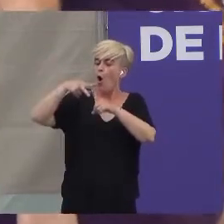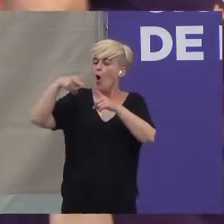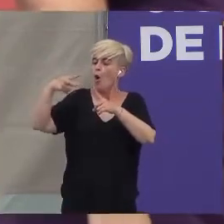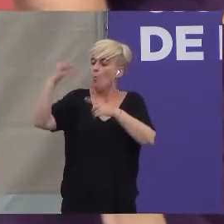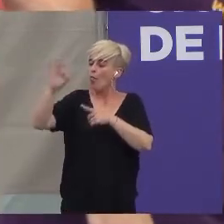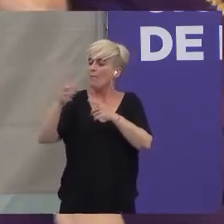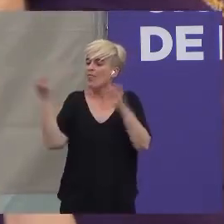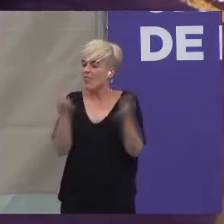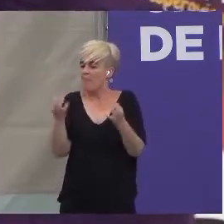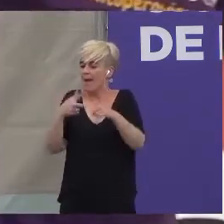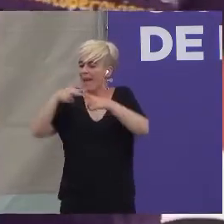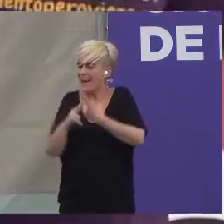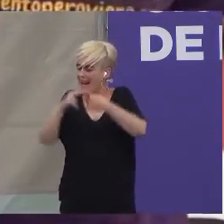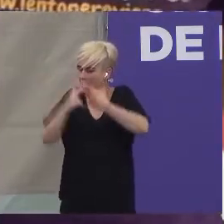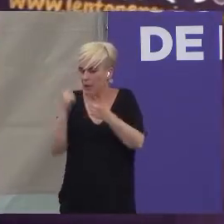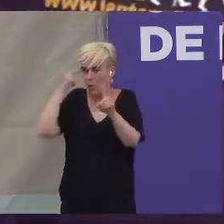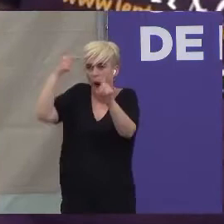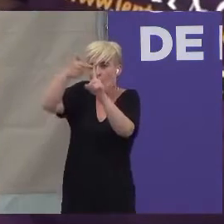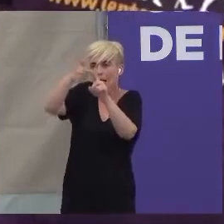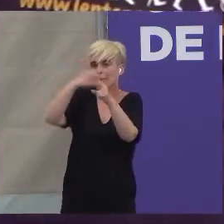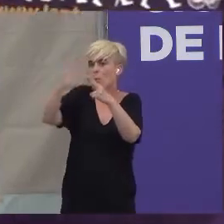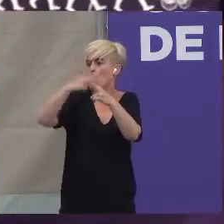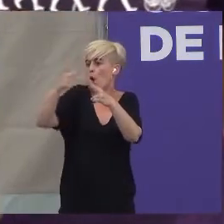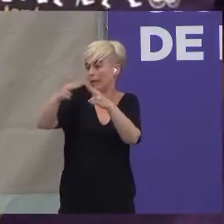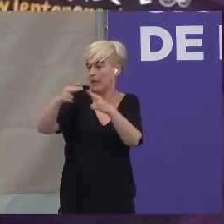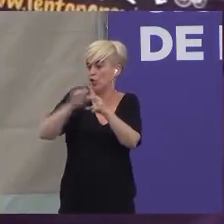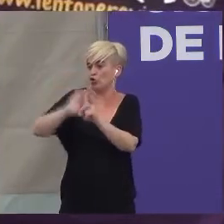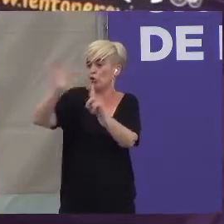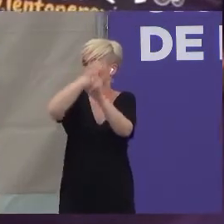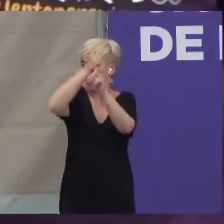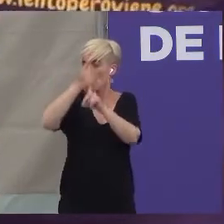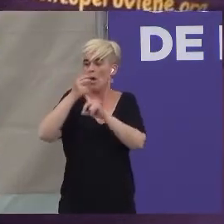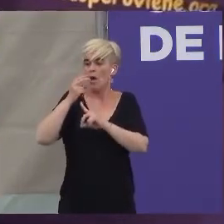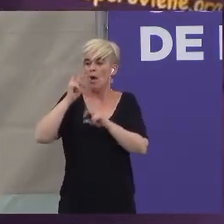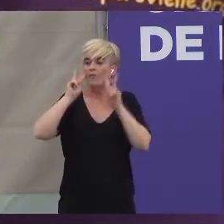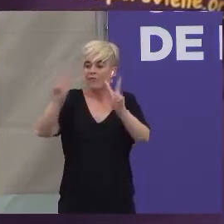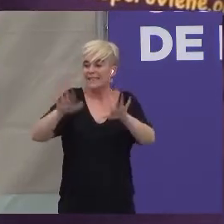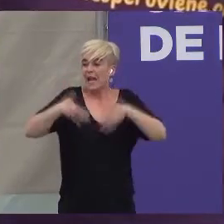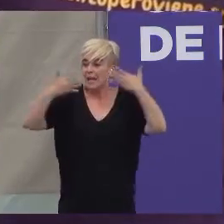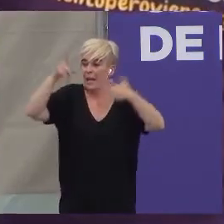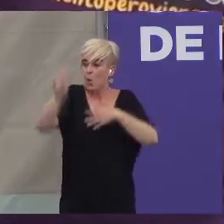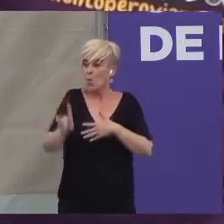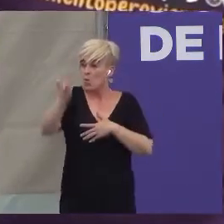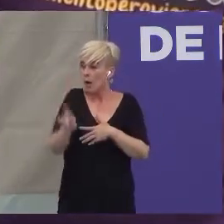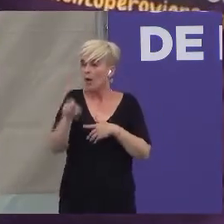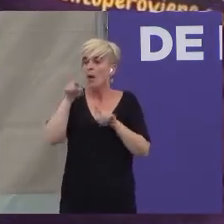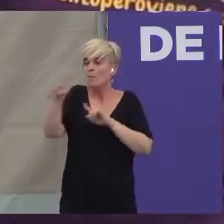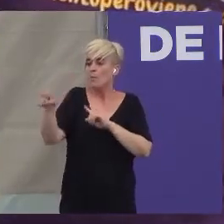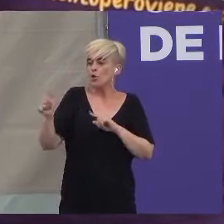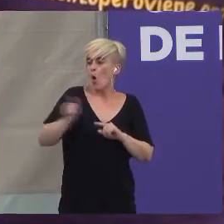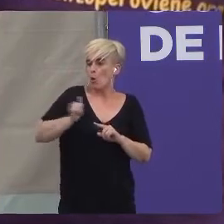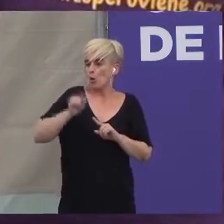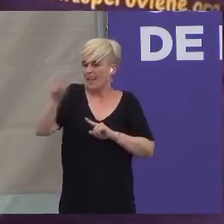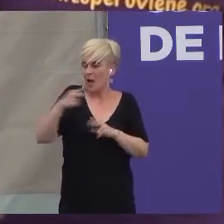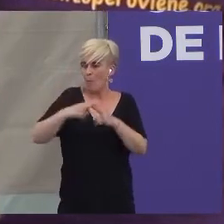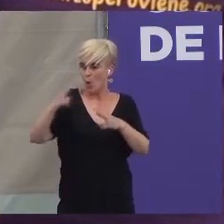ferramenta per a aconseguir aquells objectius polítics que ens plantegem. En Vistalegre 1 entenguérem l'oportunitat política,